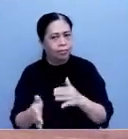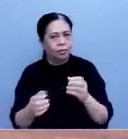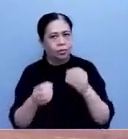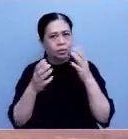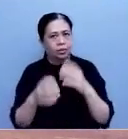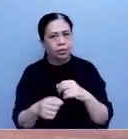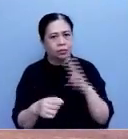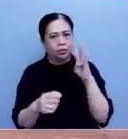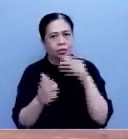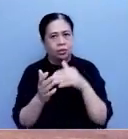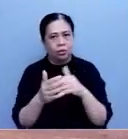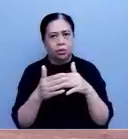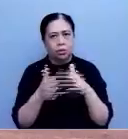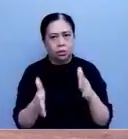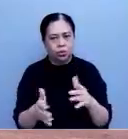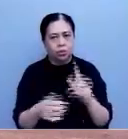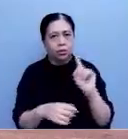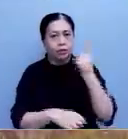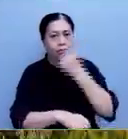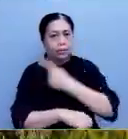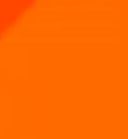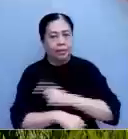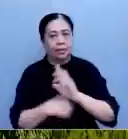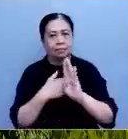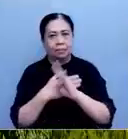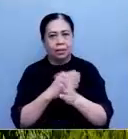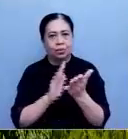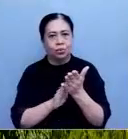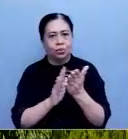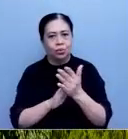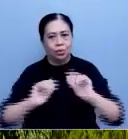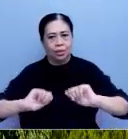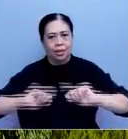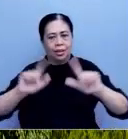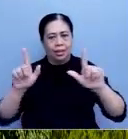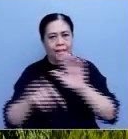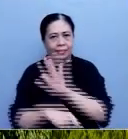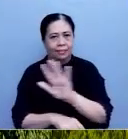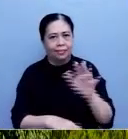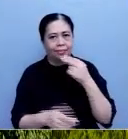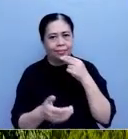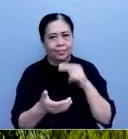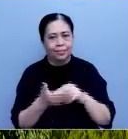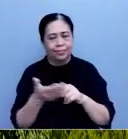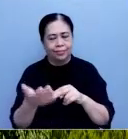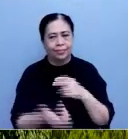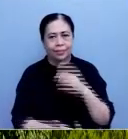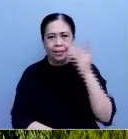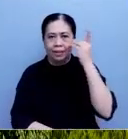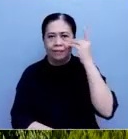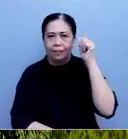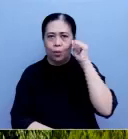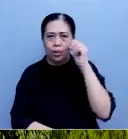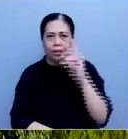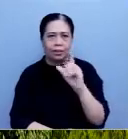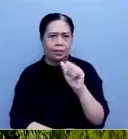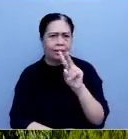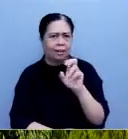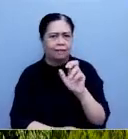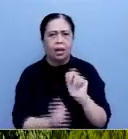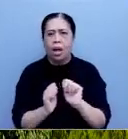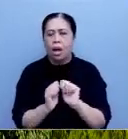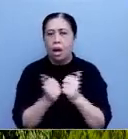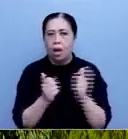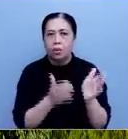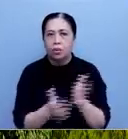4,000 estudyante ang unang araw ng balik eskwela. Live mula sa Maynila, nasa frontline ng balitang yan si Dave Abuel. Dave, paano